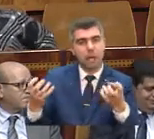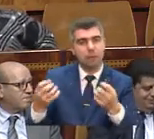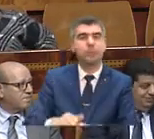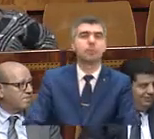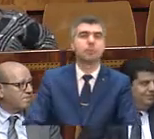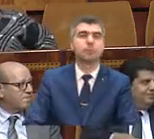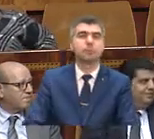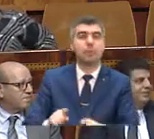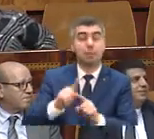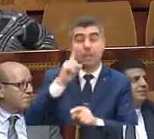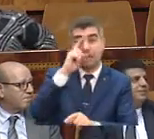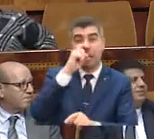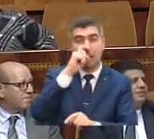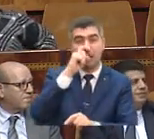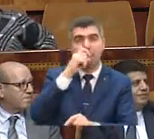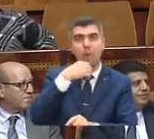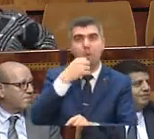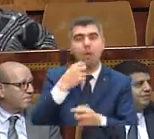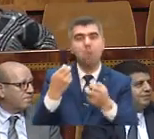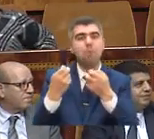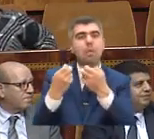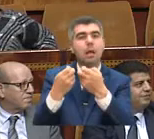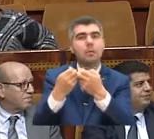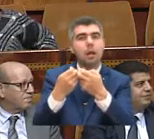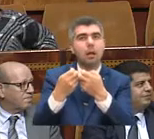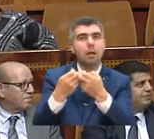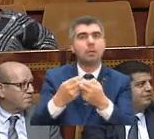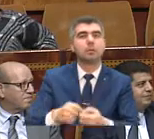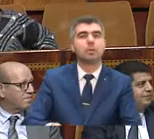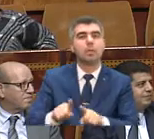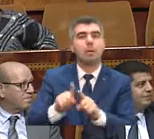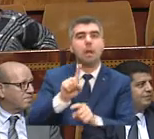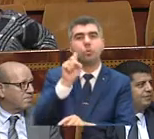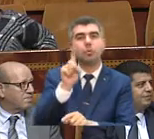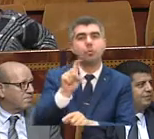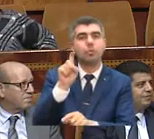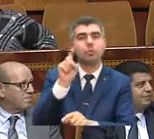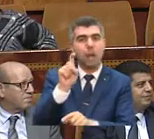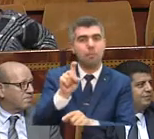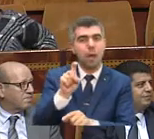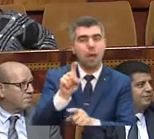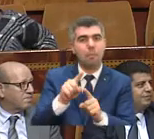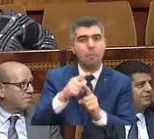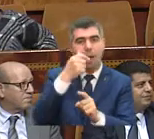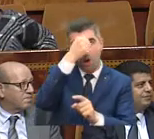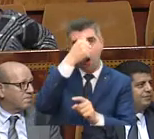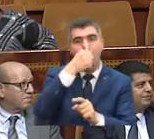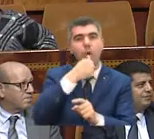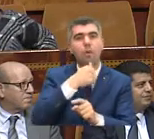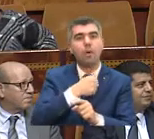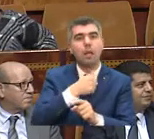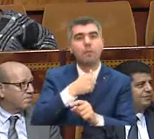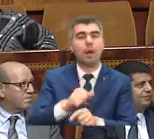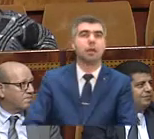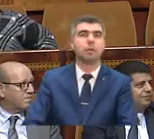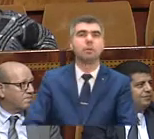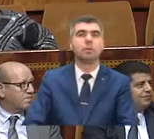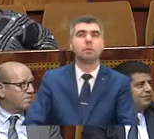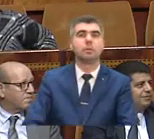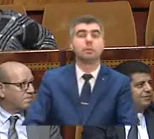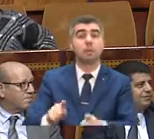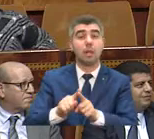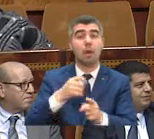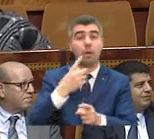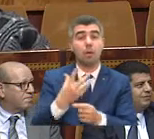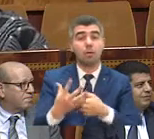التي تعاني، وهنا أذكر على سبيل الذكر الجامعات الترابية ديال إقليم خنيفرة اللي المصدر ديال